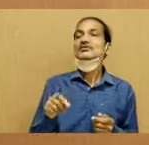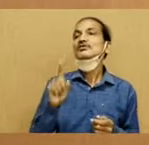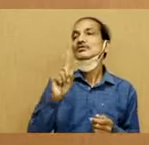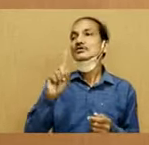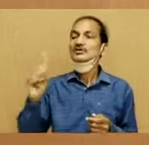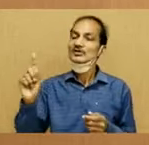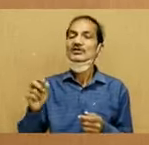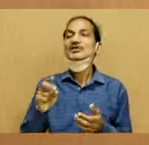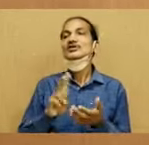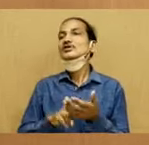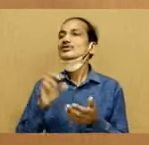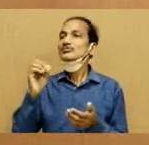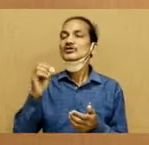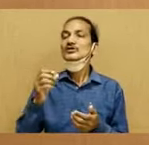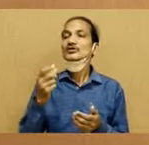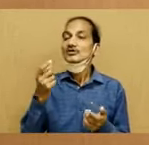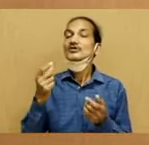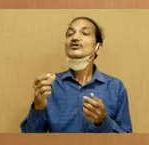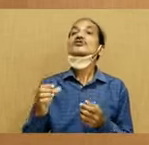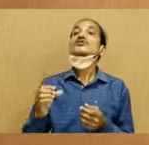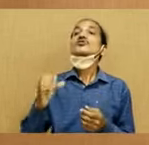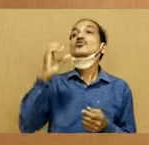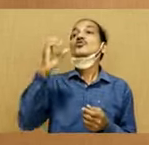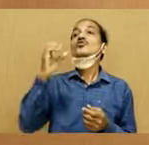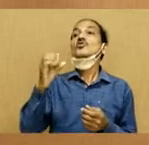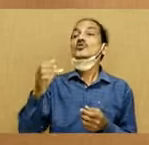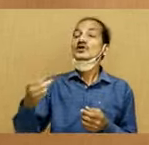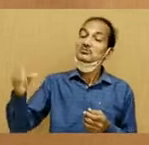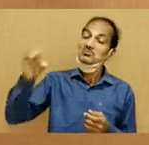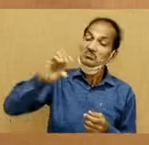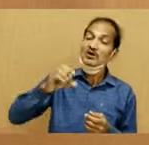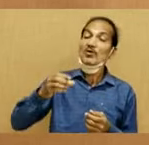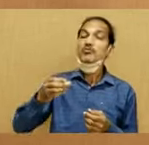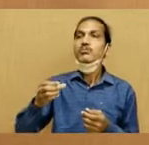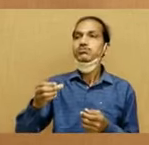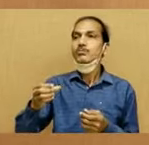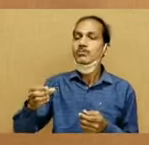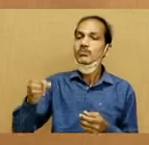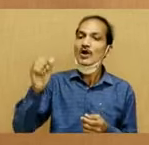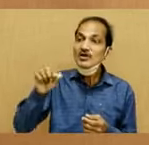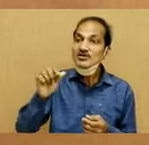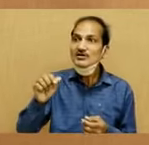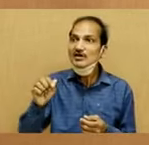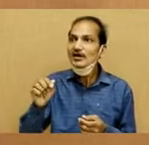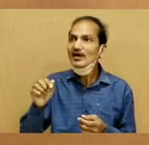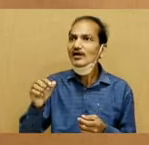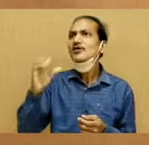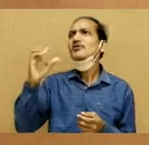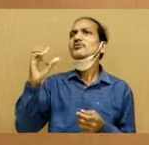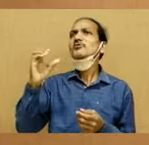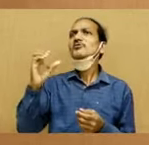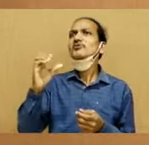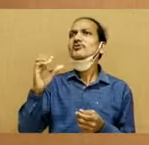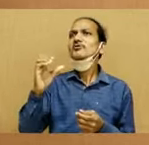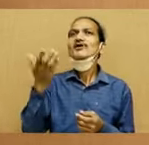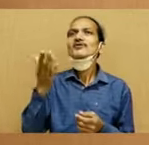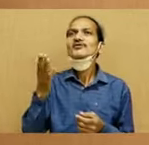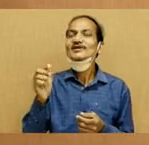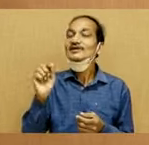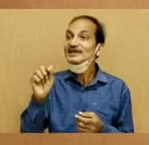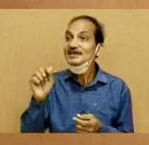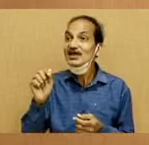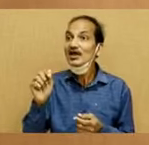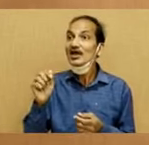11 ନମ୍ବର କଥା ହେଲା କ୍ଲୋରିନ୍ ପାଣିରେ କୁଳୁକୁଞ୍ଚା କରିଦେଲେ କରୋନା ହେବ ନାହିଁ। ଏଇଟା କେବେ ହେଲେ କରିବେ ନାହିଁ,